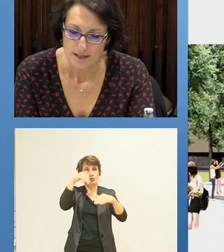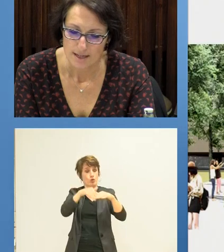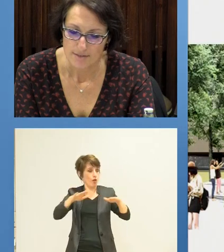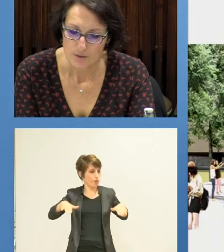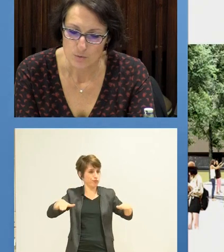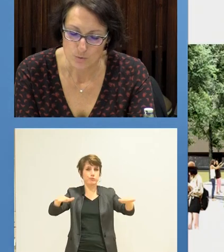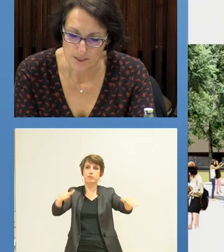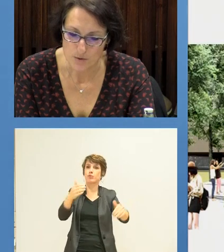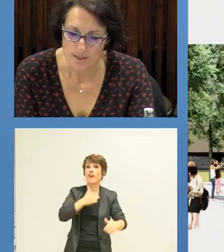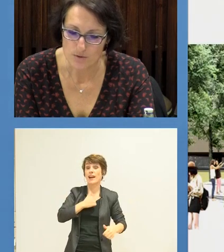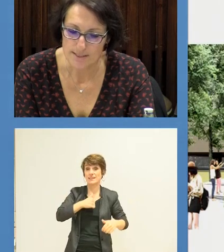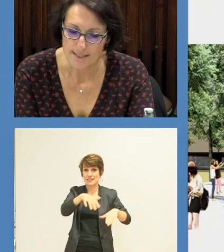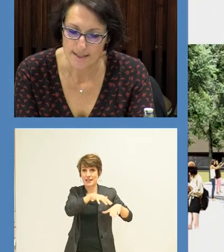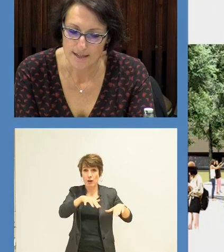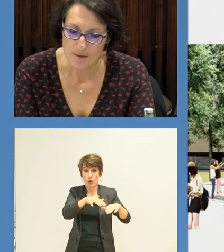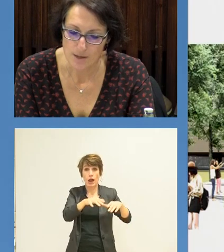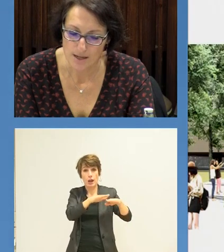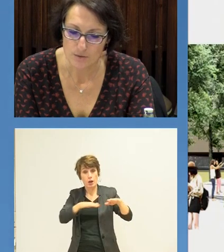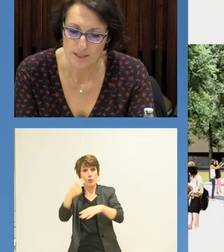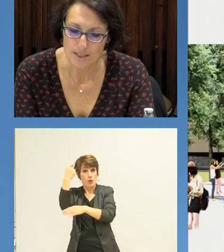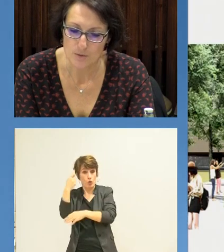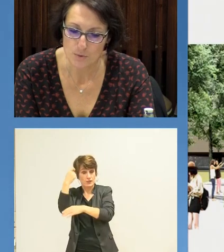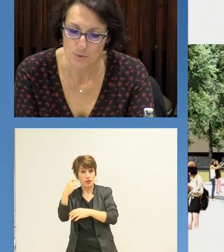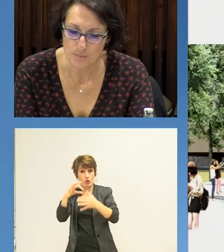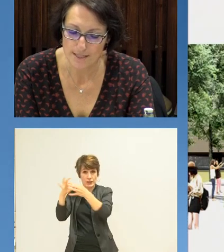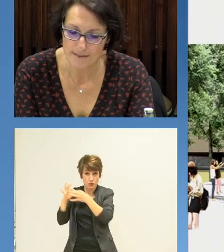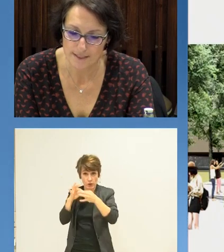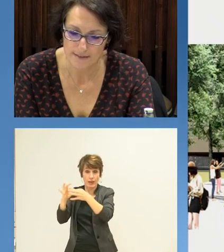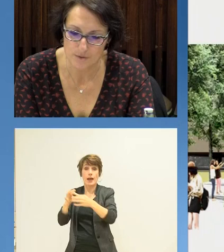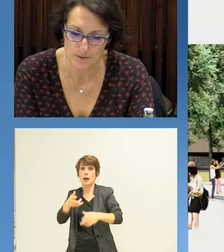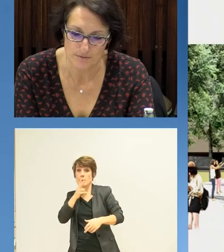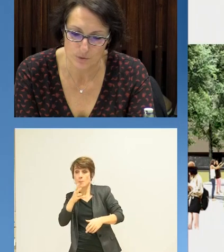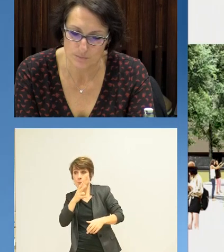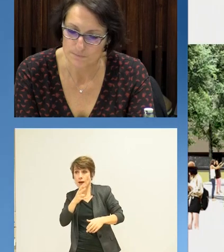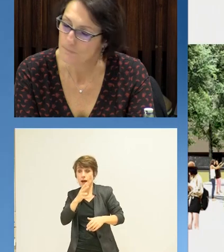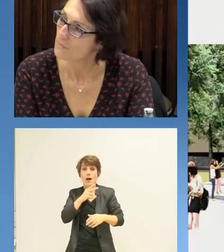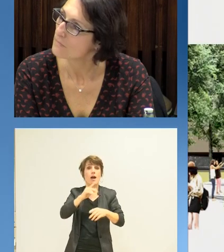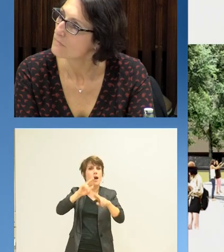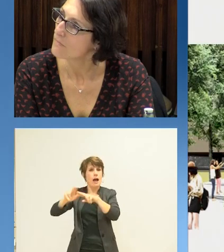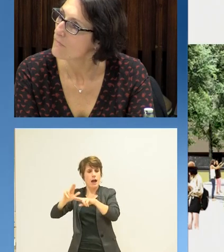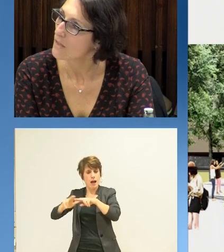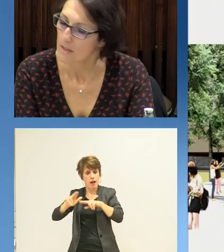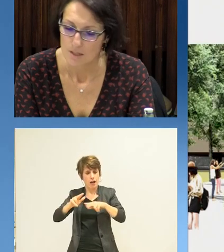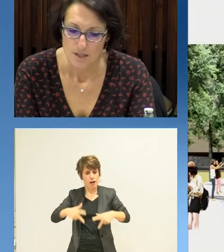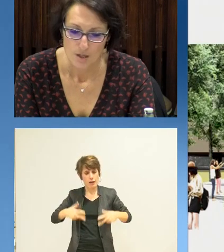avec une conciergerie solidaire un bar de l'agriculture urbaine et un atelier vélo